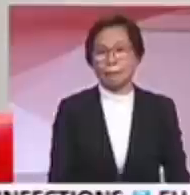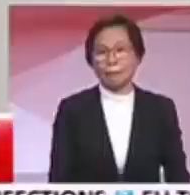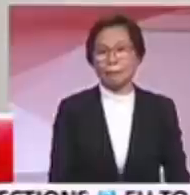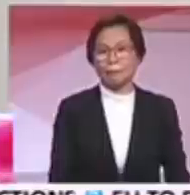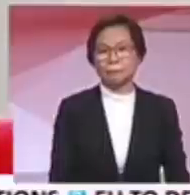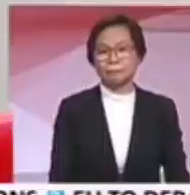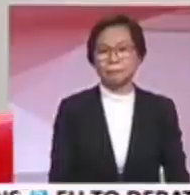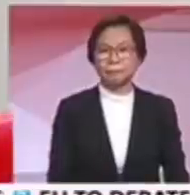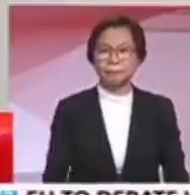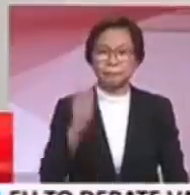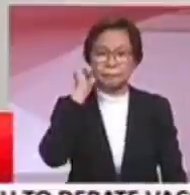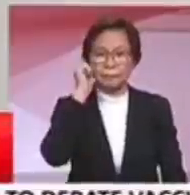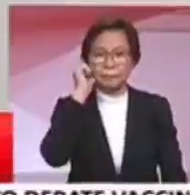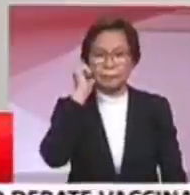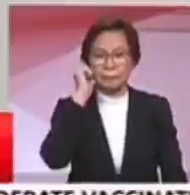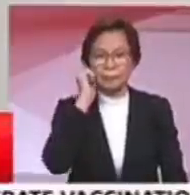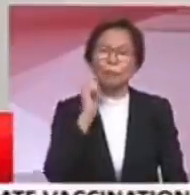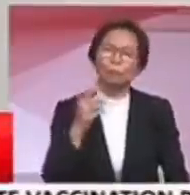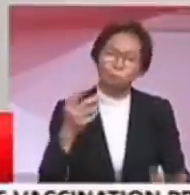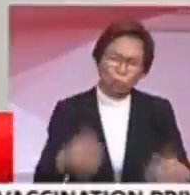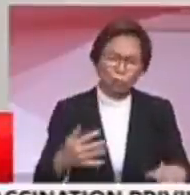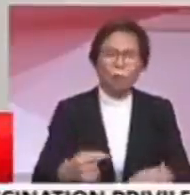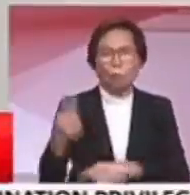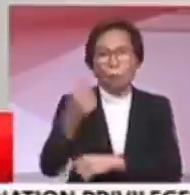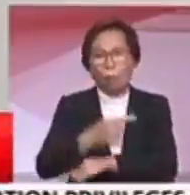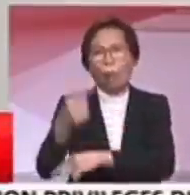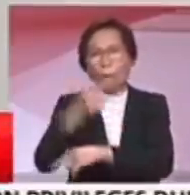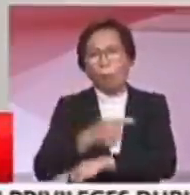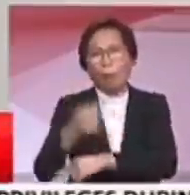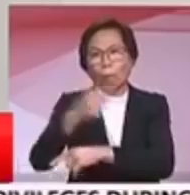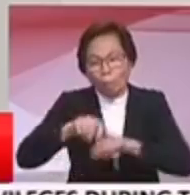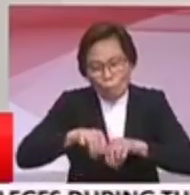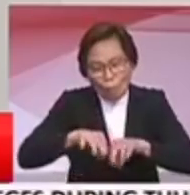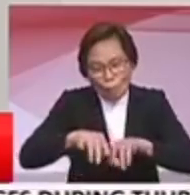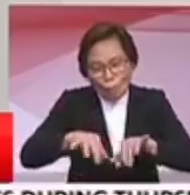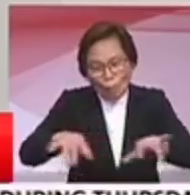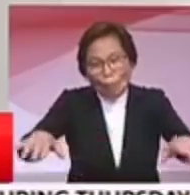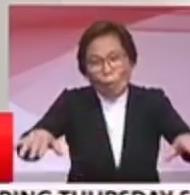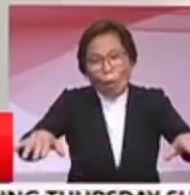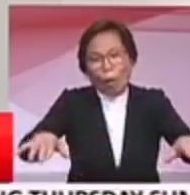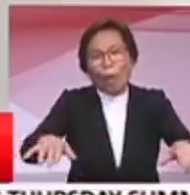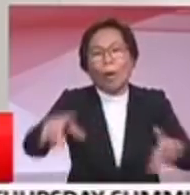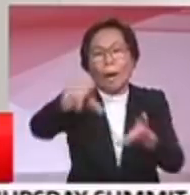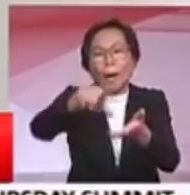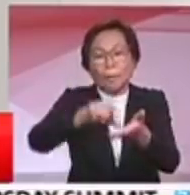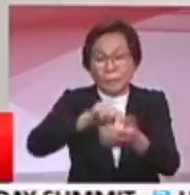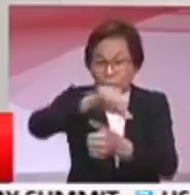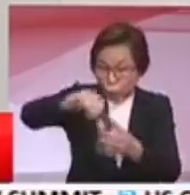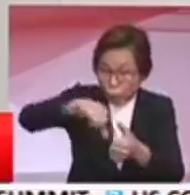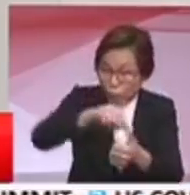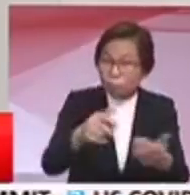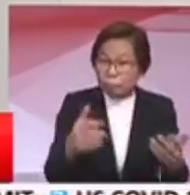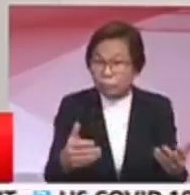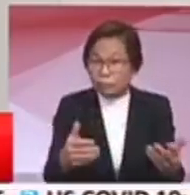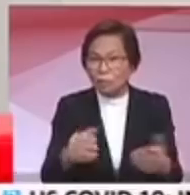beberapa hari, telah beberapa hari ya, tular di media sosial